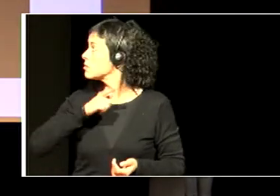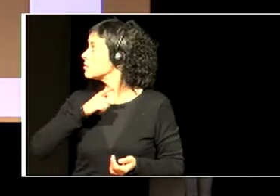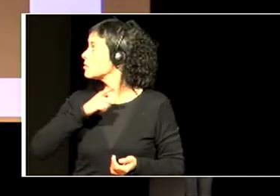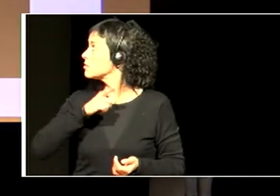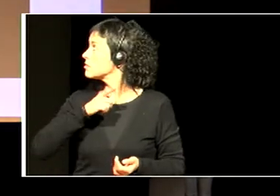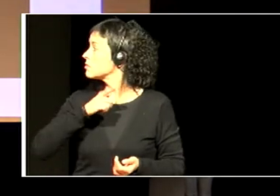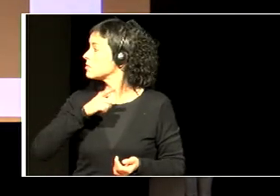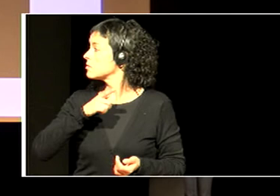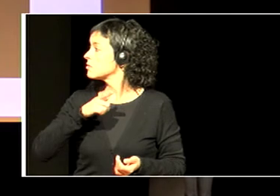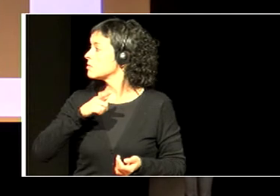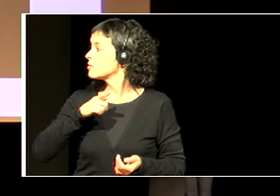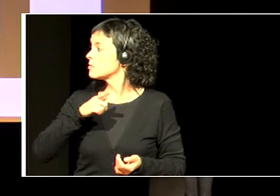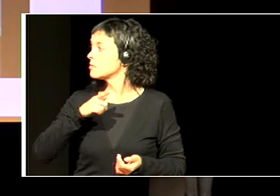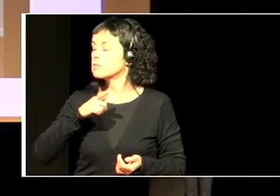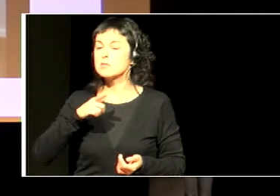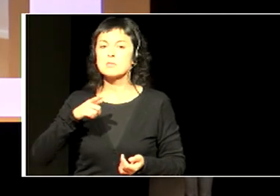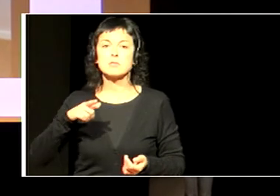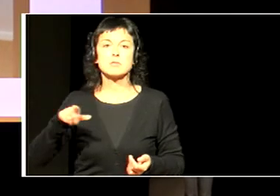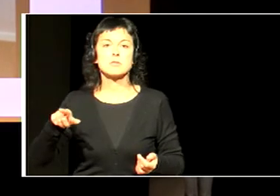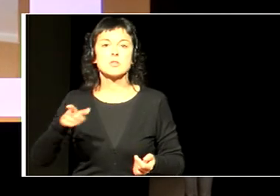konkretuki, nik uste gehienetan,